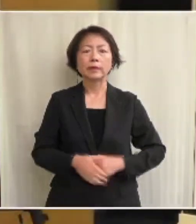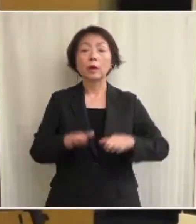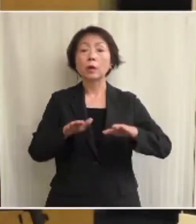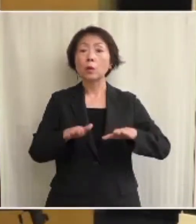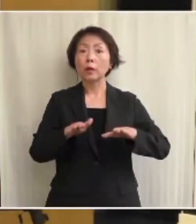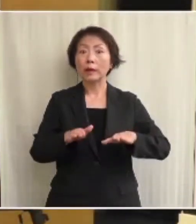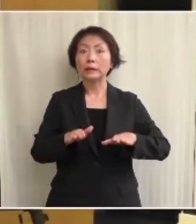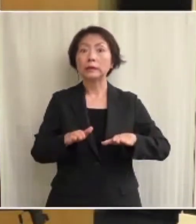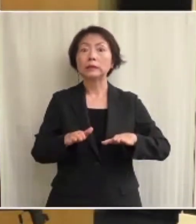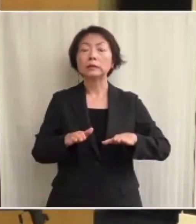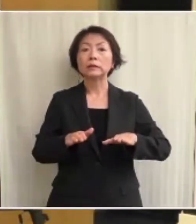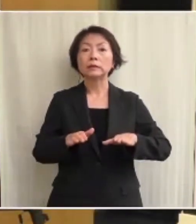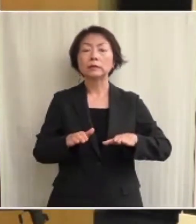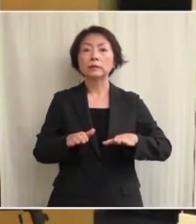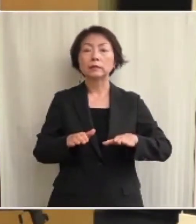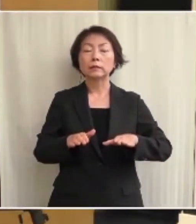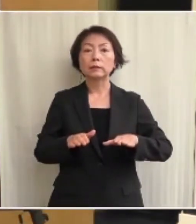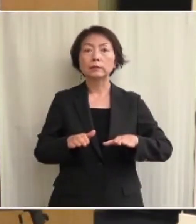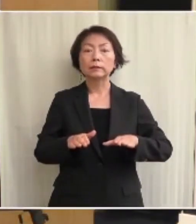今回のですね、